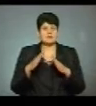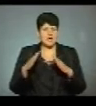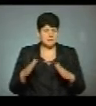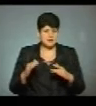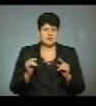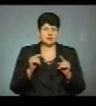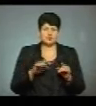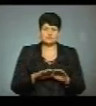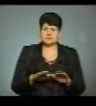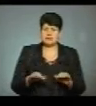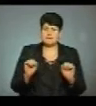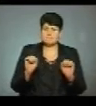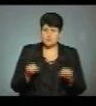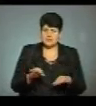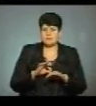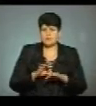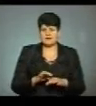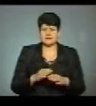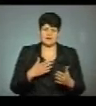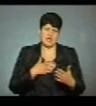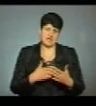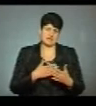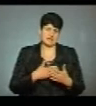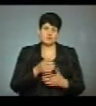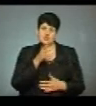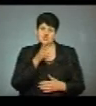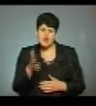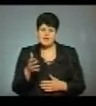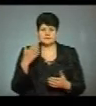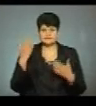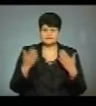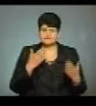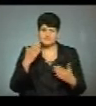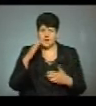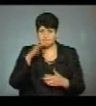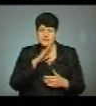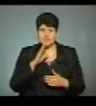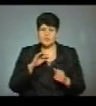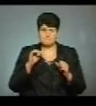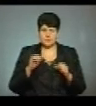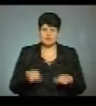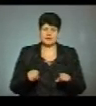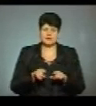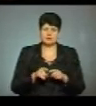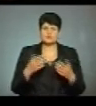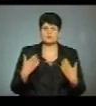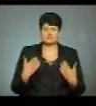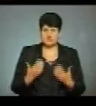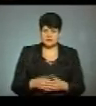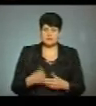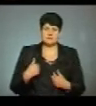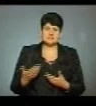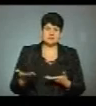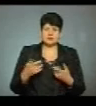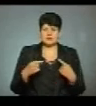щоб дітки могли провести активно час, дозвілля, а батьки могли також відпочити. Ми